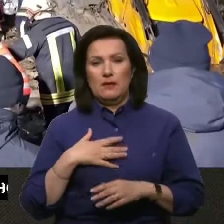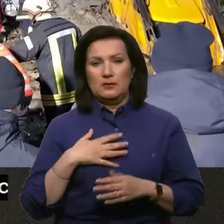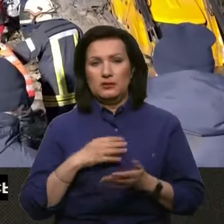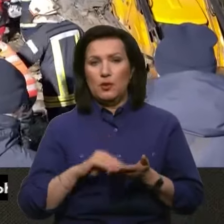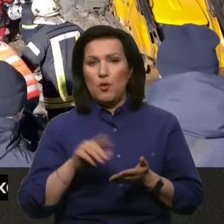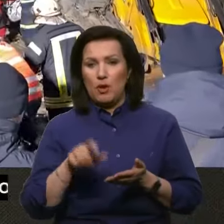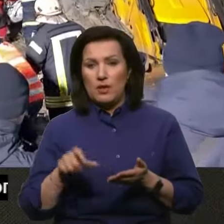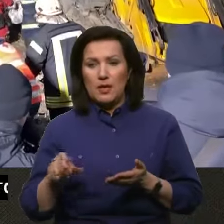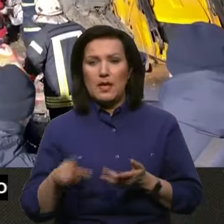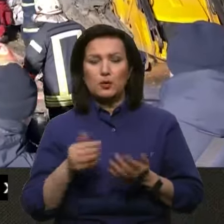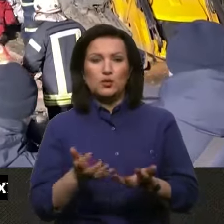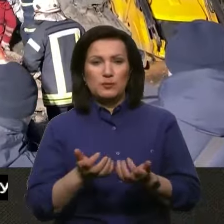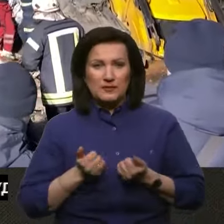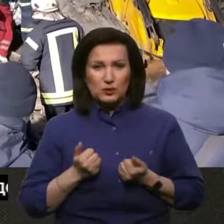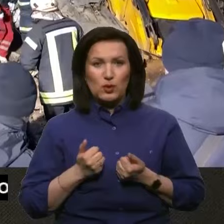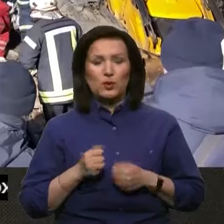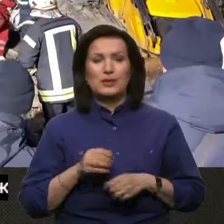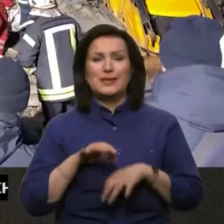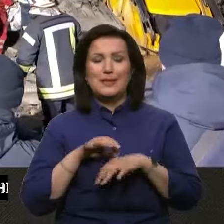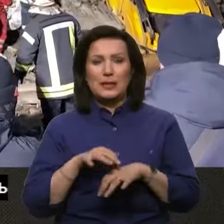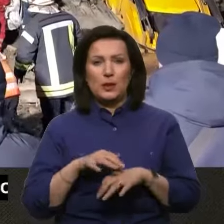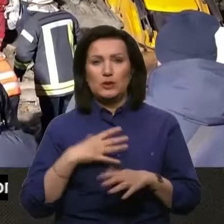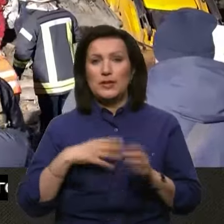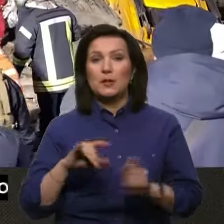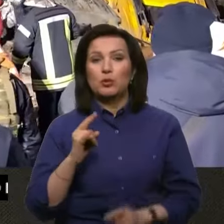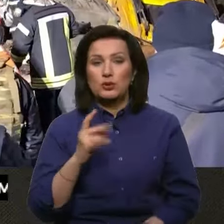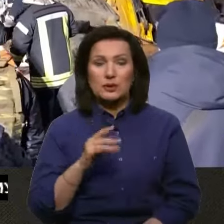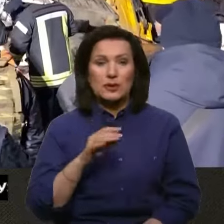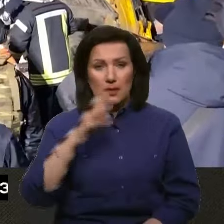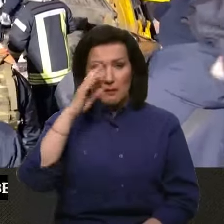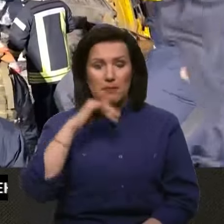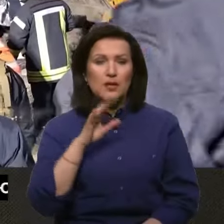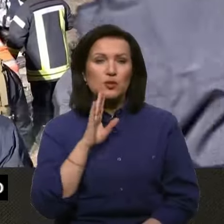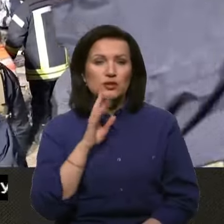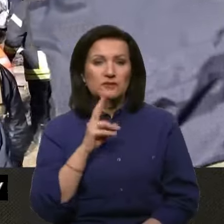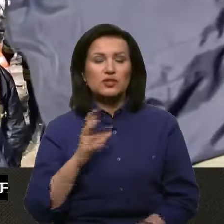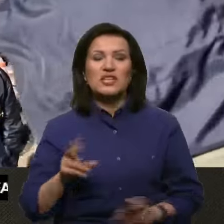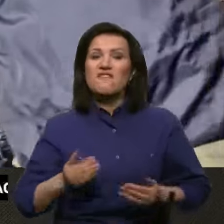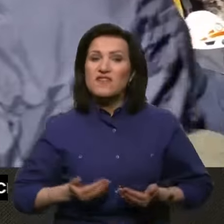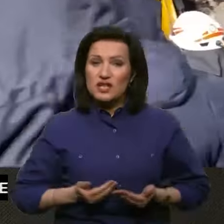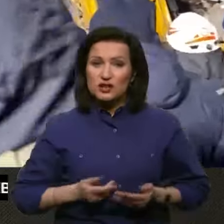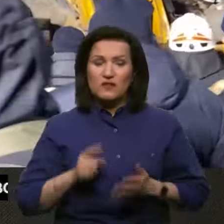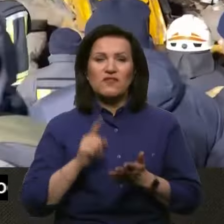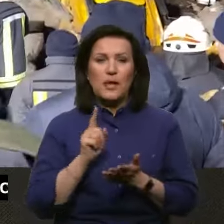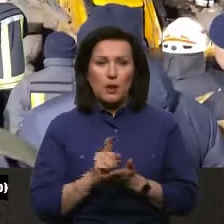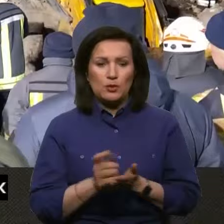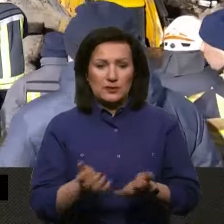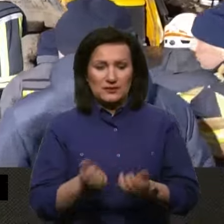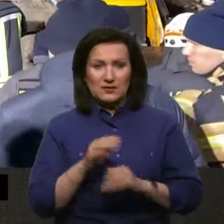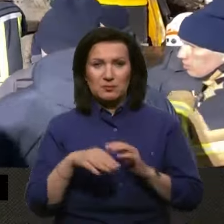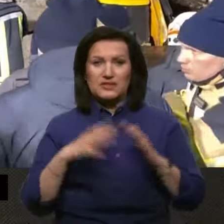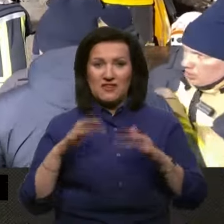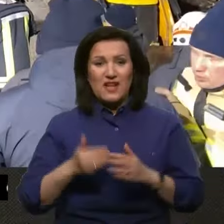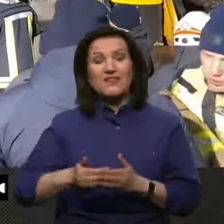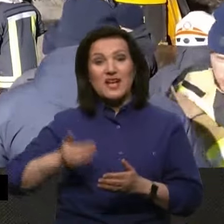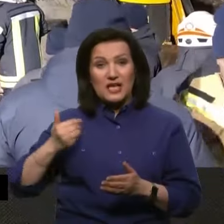і дістають тіло загиблої дитини. Чубенко нам розповів, що батько дівчинки вижив, його вдалося дістати з-під